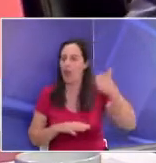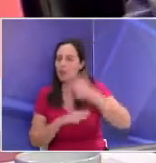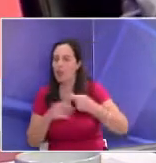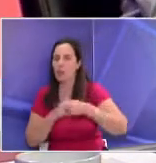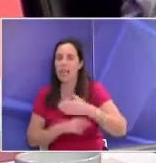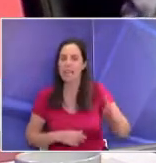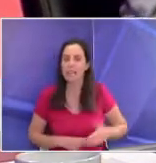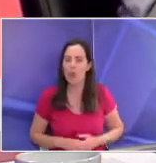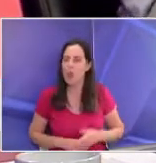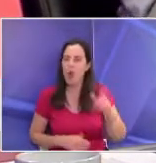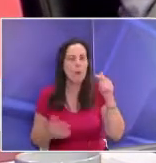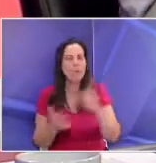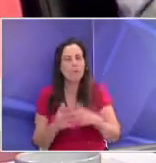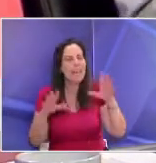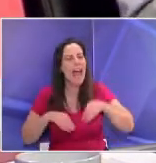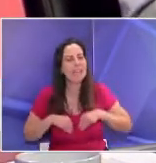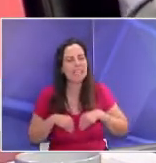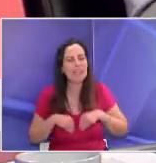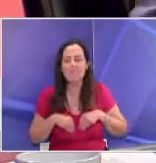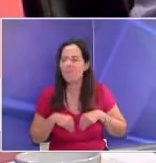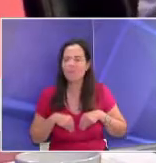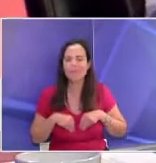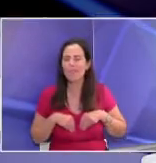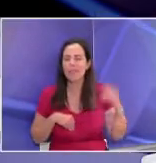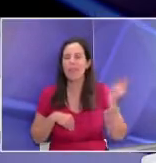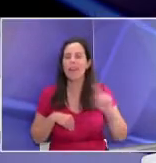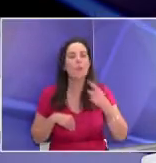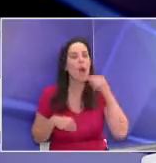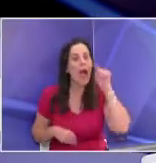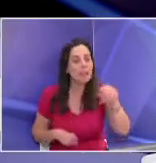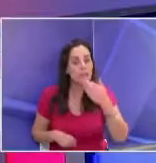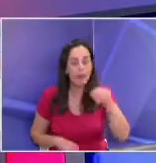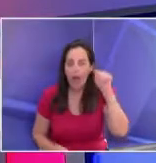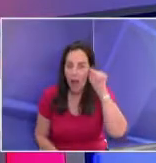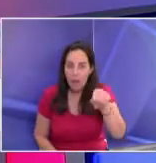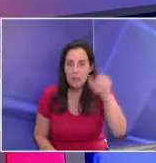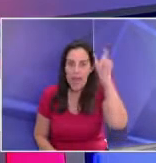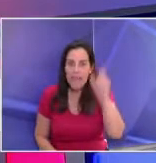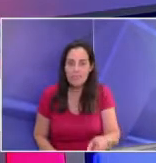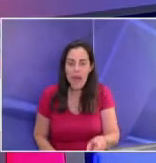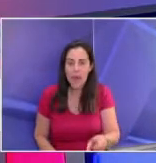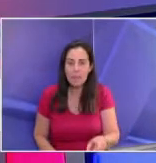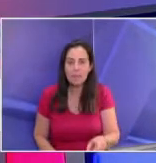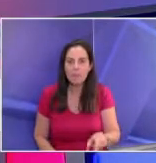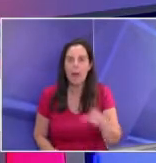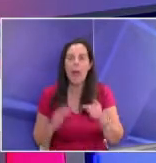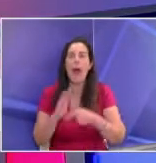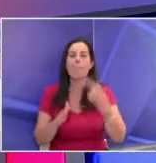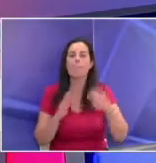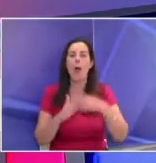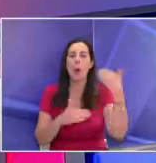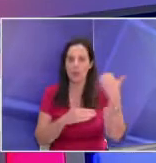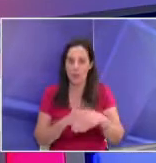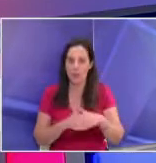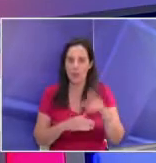ארגוני השמאל? לא בשביל להסכים איתם. אני חושב בשביל לומר, אתם ישראלים, אתם אזרחים שאני ראש הממשלה גם שלכם.